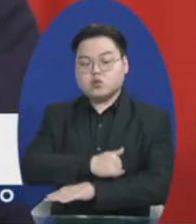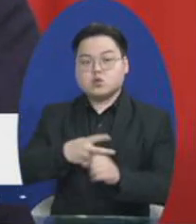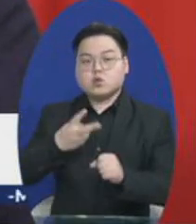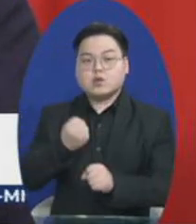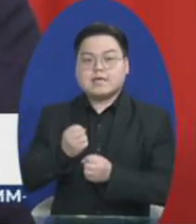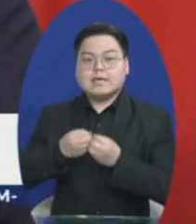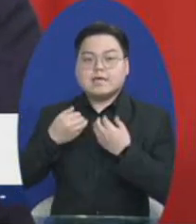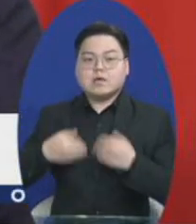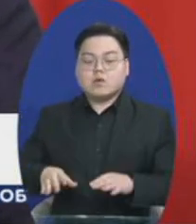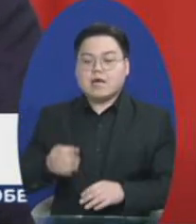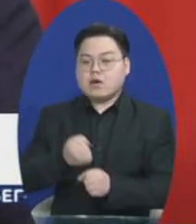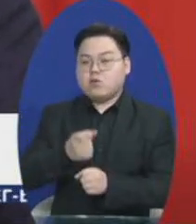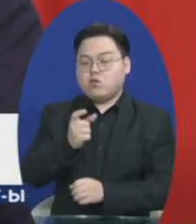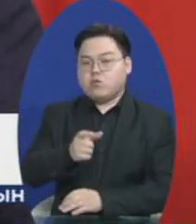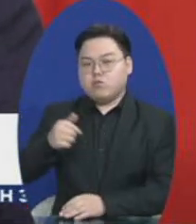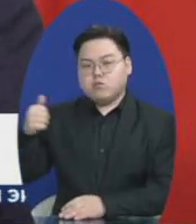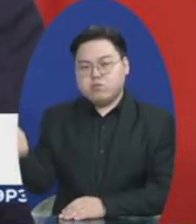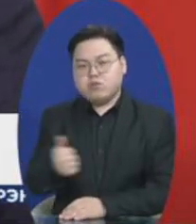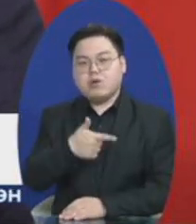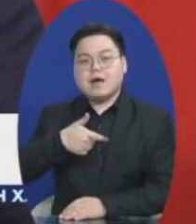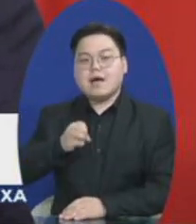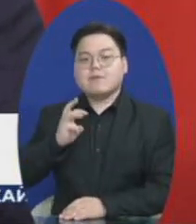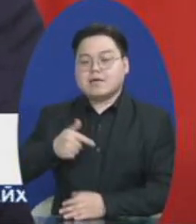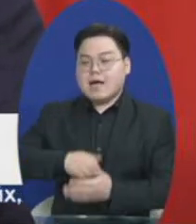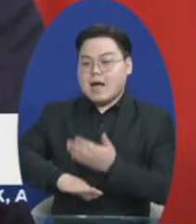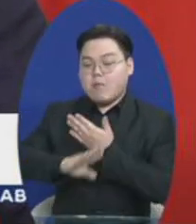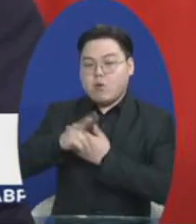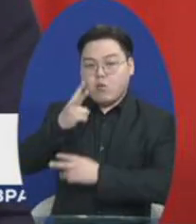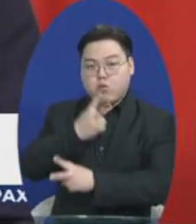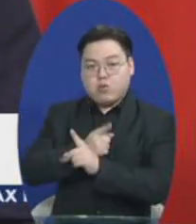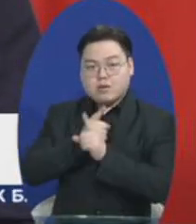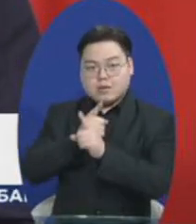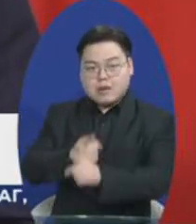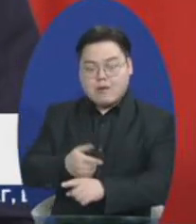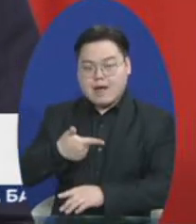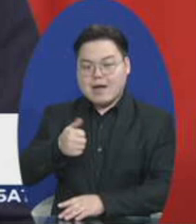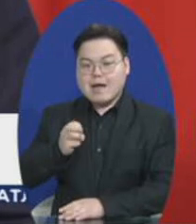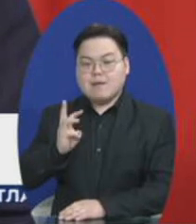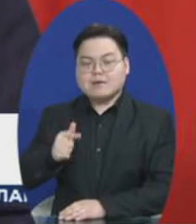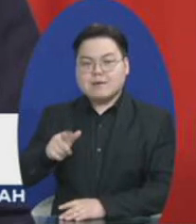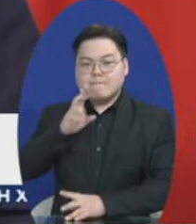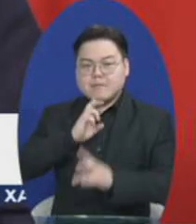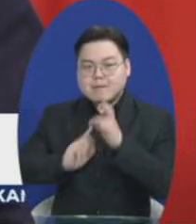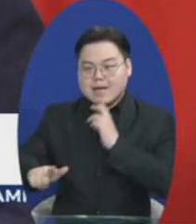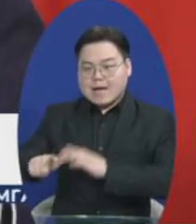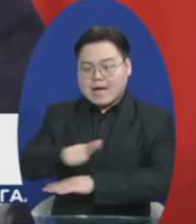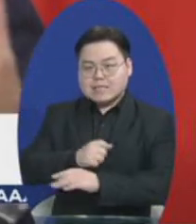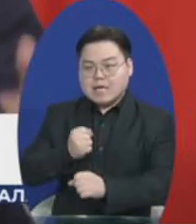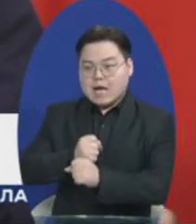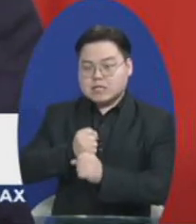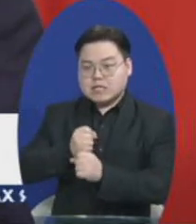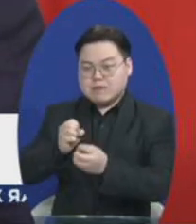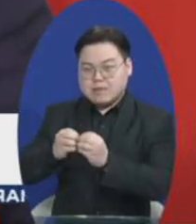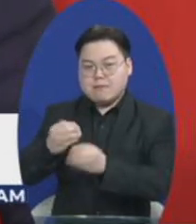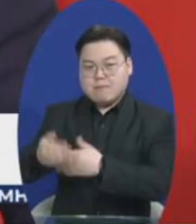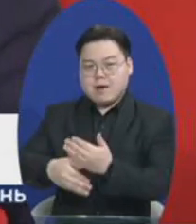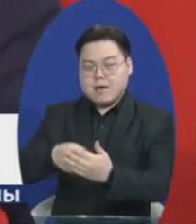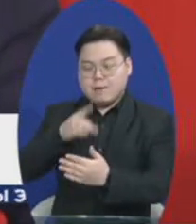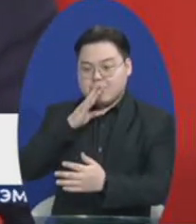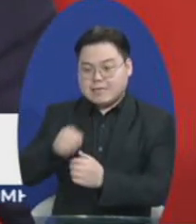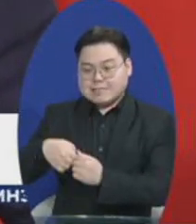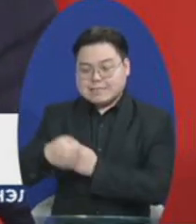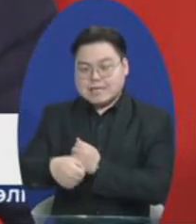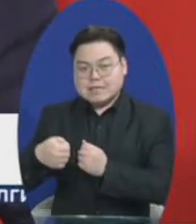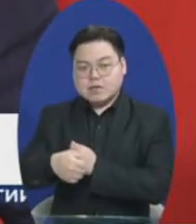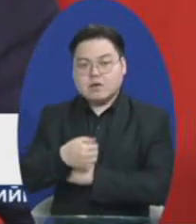албан хаагч бүрд гамшигаас хамгаалах хуулийн дагуу гамшигын голомтын бүсэд ажилласан томилтын зардлыг ердийн үеийнхээс 3